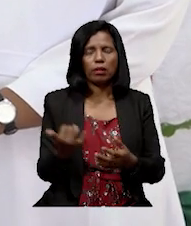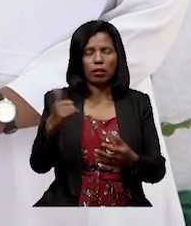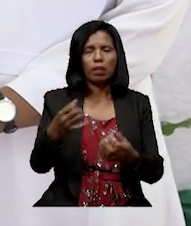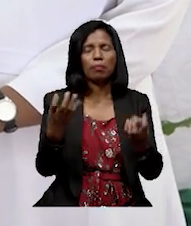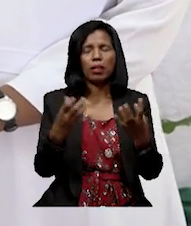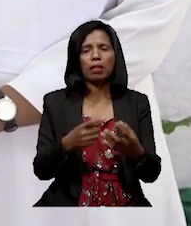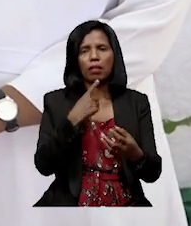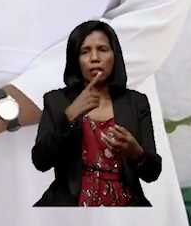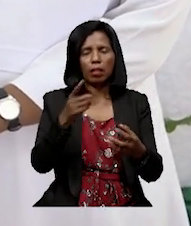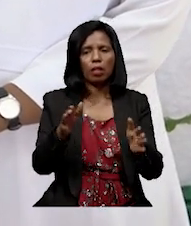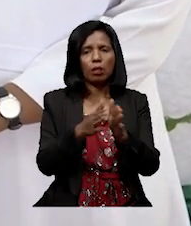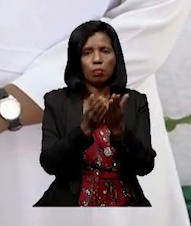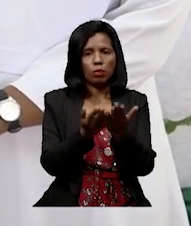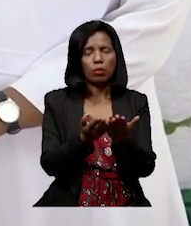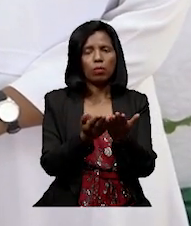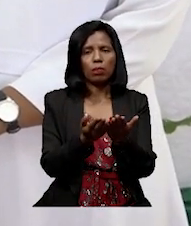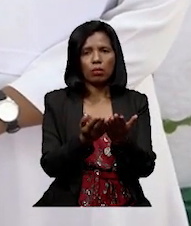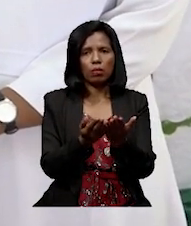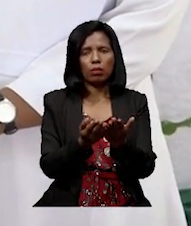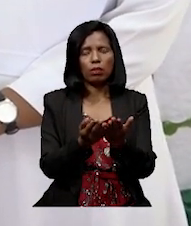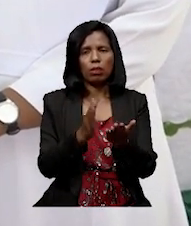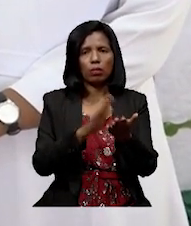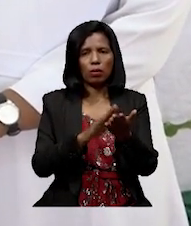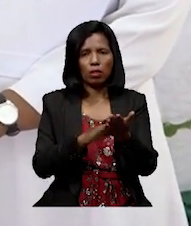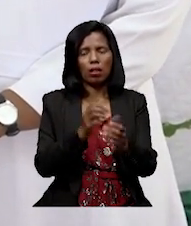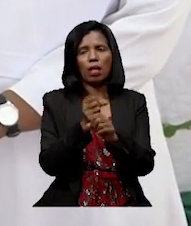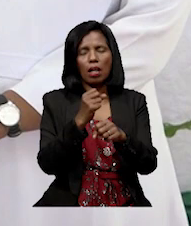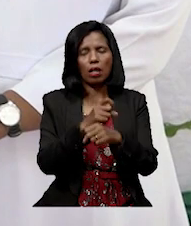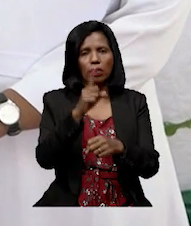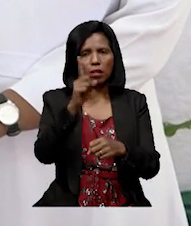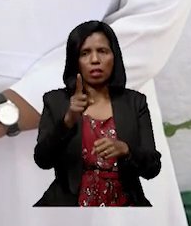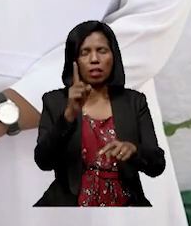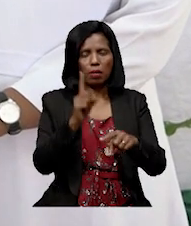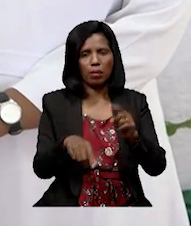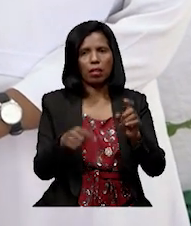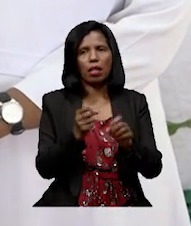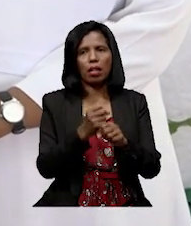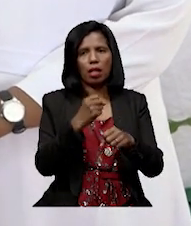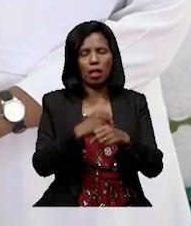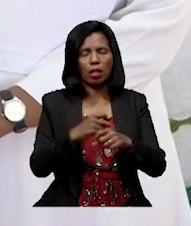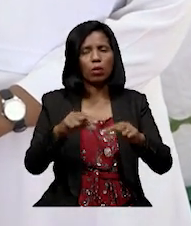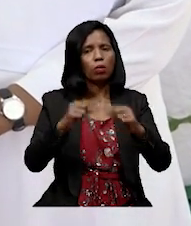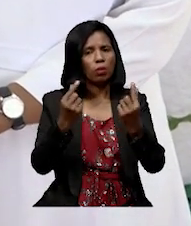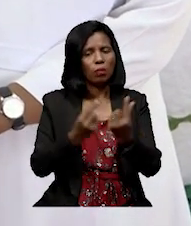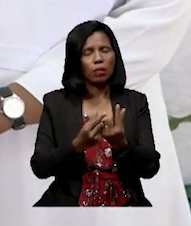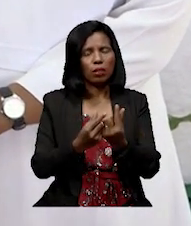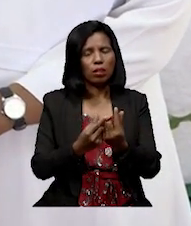tira no kare net sekolah ne tu los halu ida date. Babel halo ba kada siklu nene